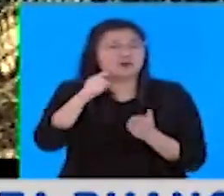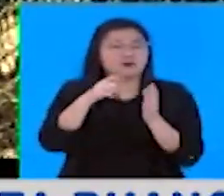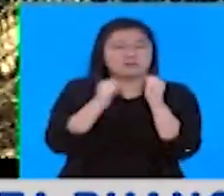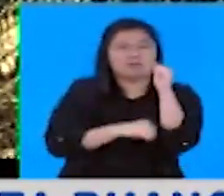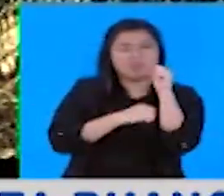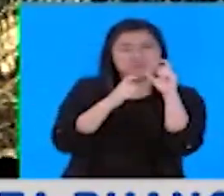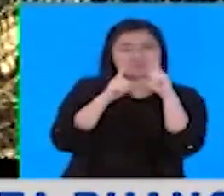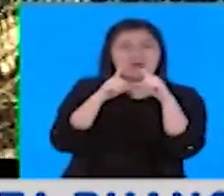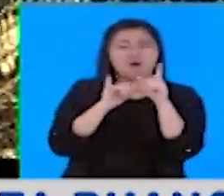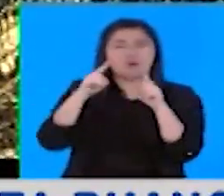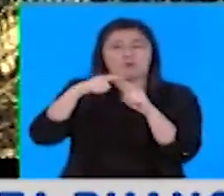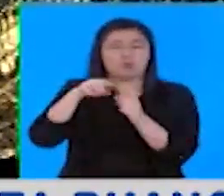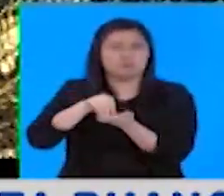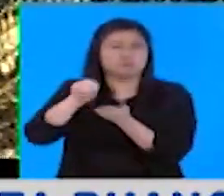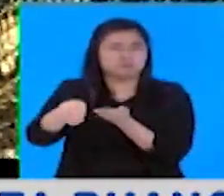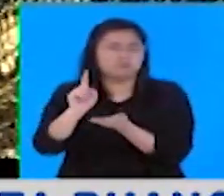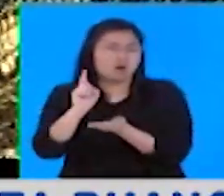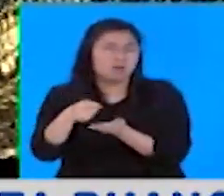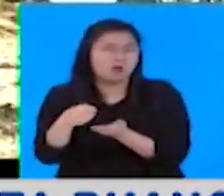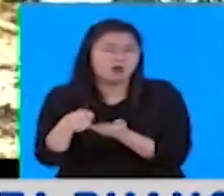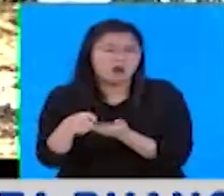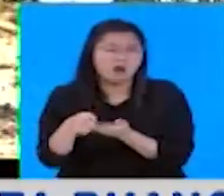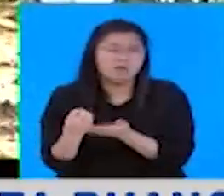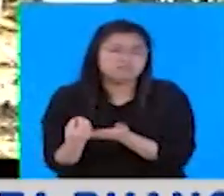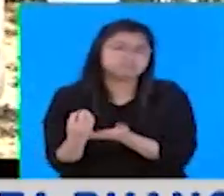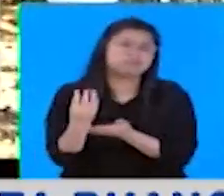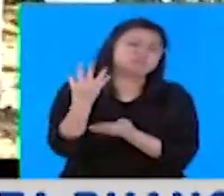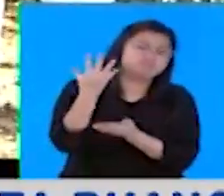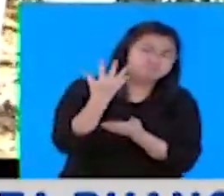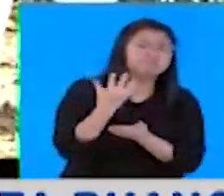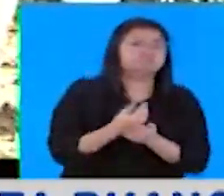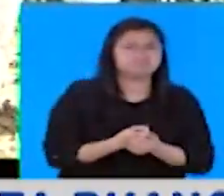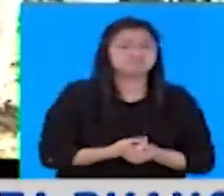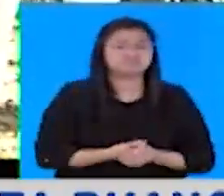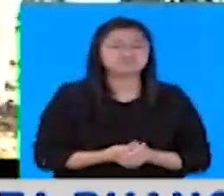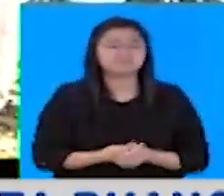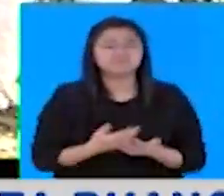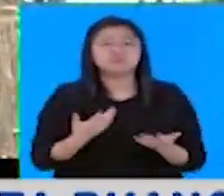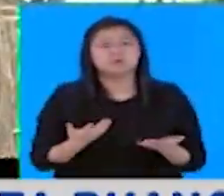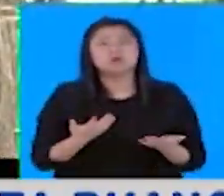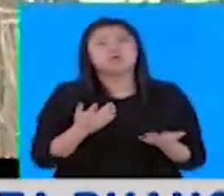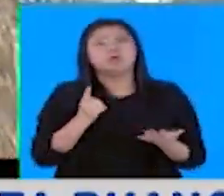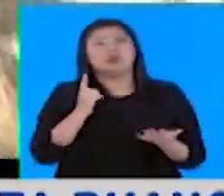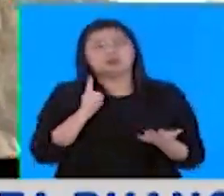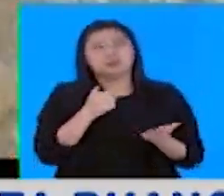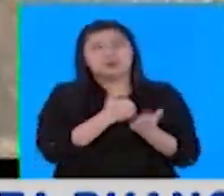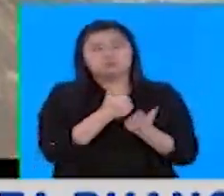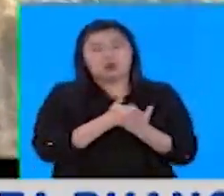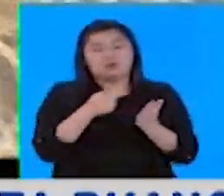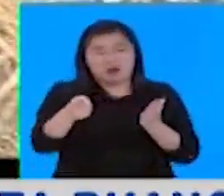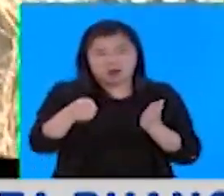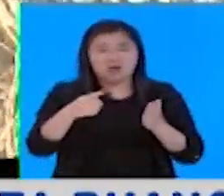ABD yang menjadi masalah adalah perkebunan sawit ini banyak di wilayah dataran rendah terutama di wilayah gambut kalau di